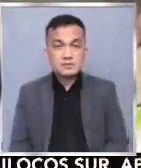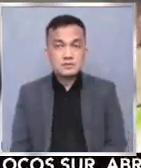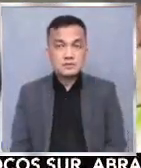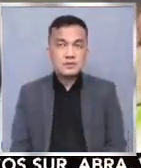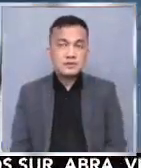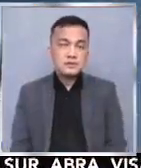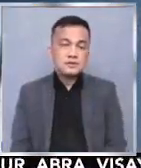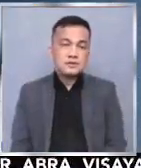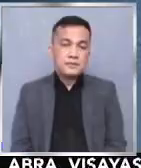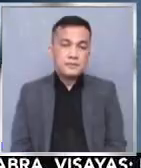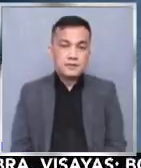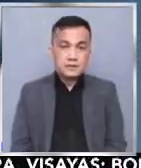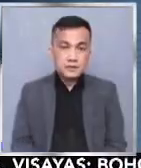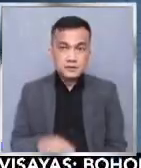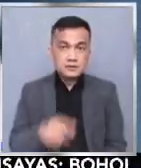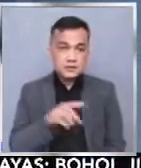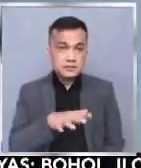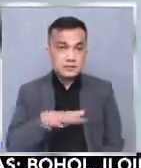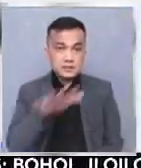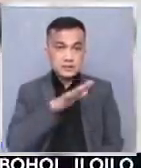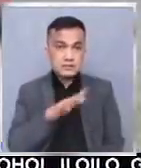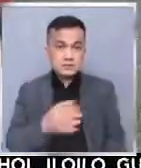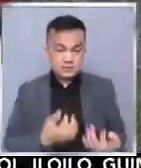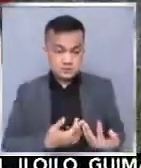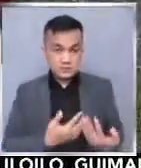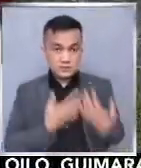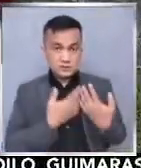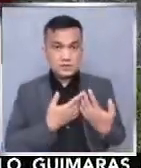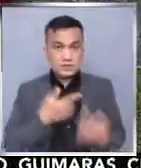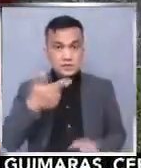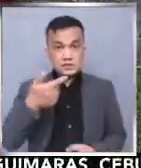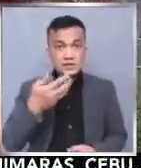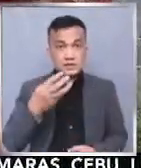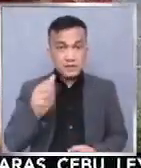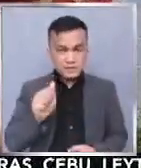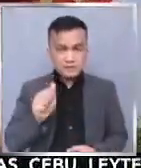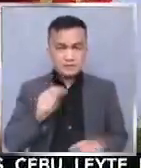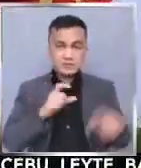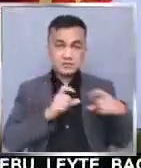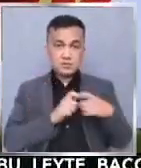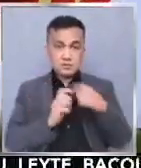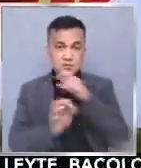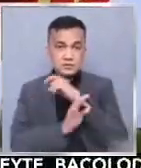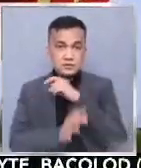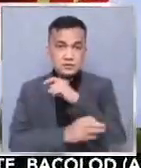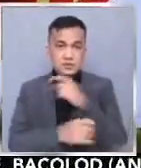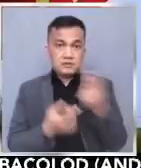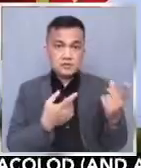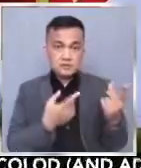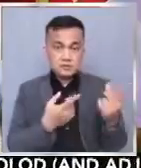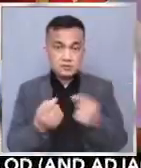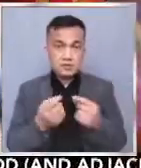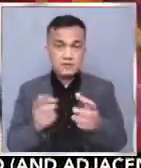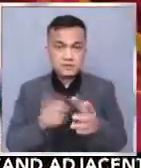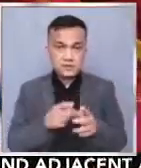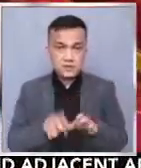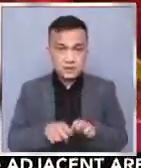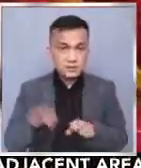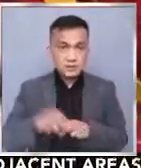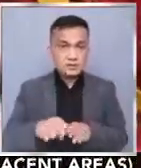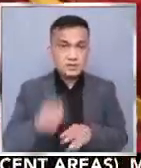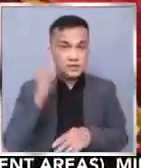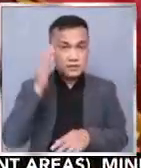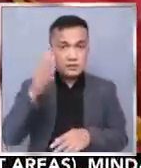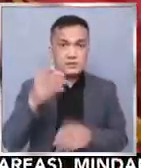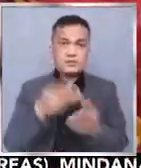Sila ang inspirasyon ng GMA Kapuso Foundation para sa isinagawang unang hakbang sa Kinabukasan Project kung